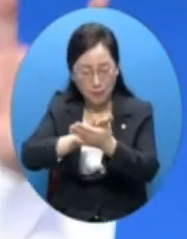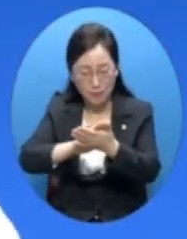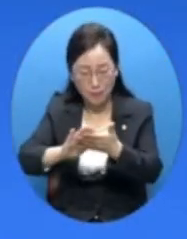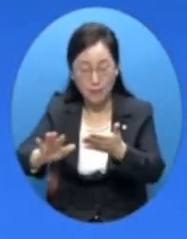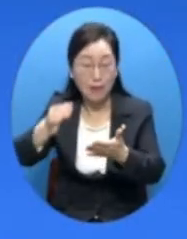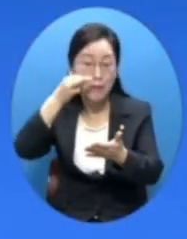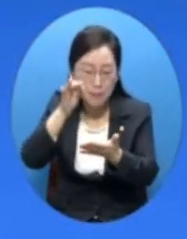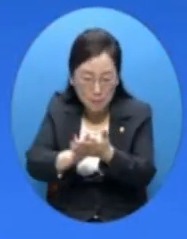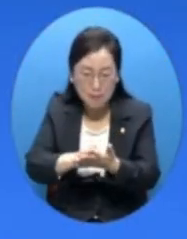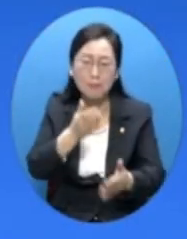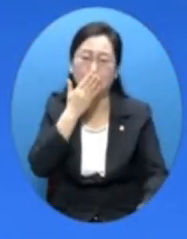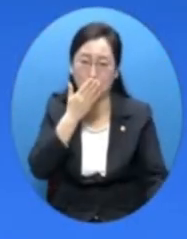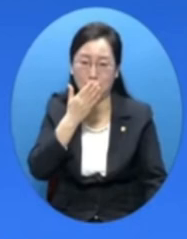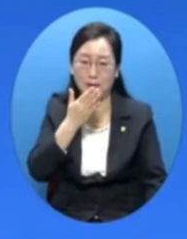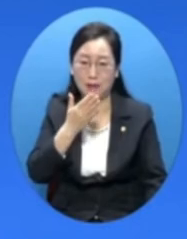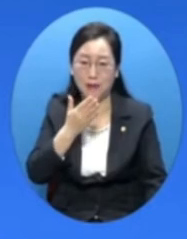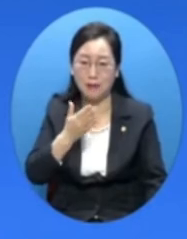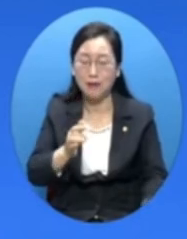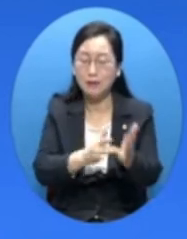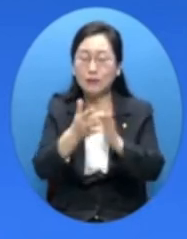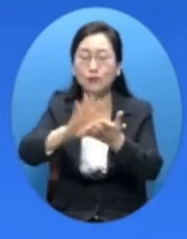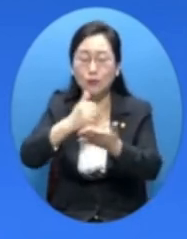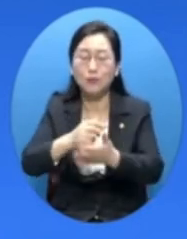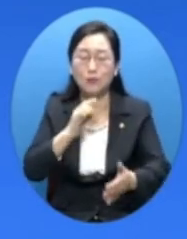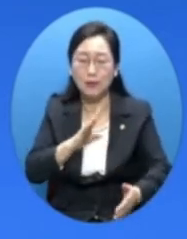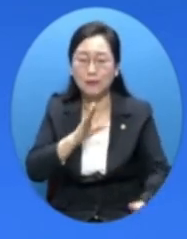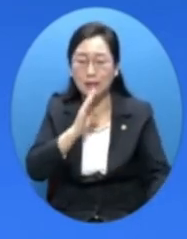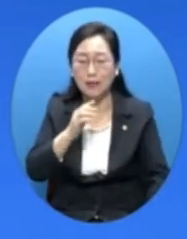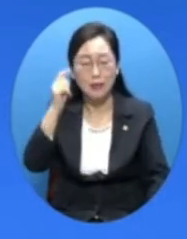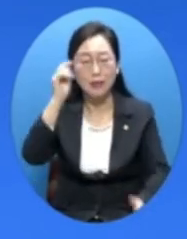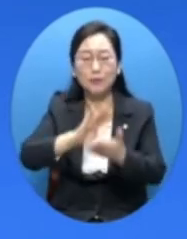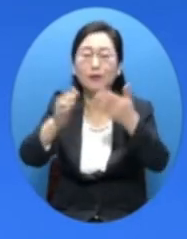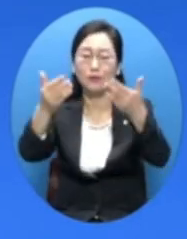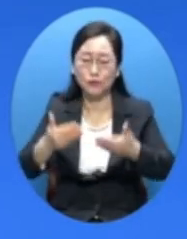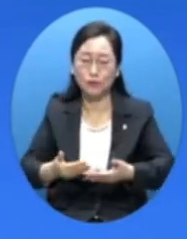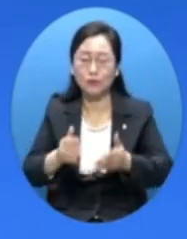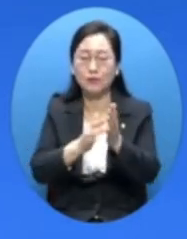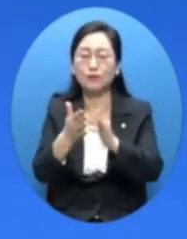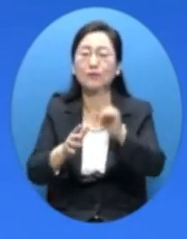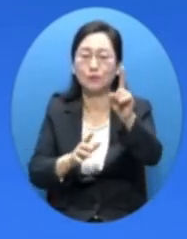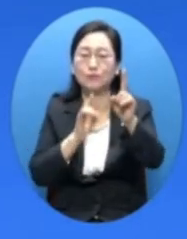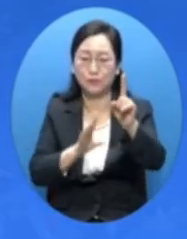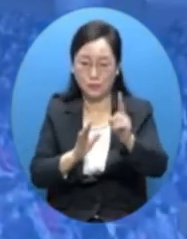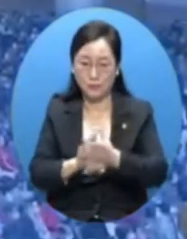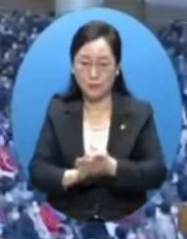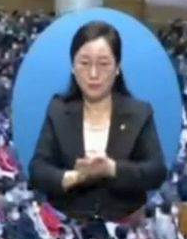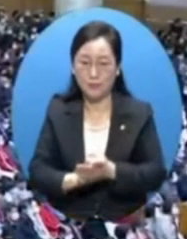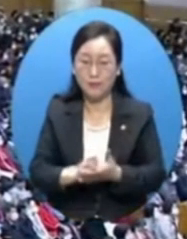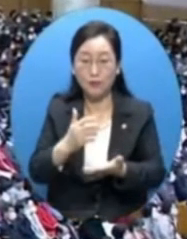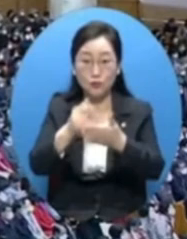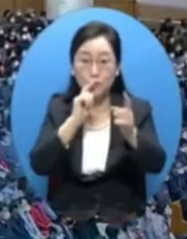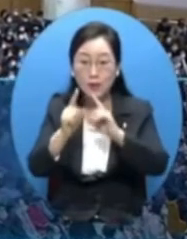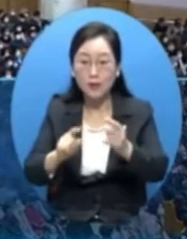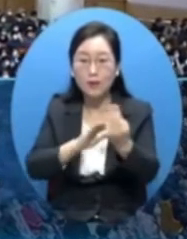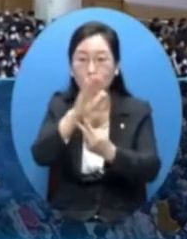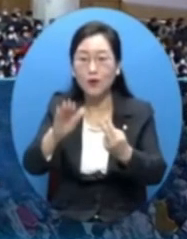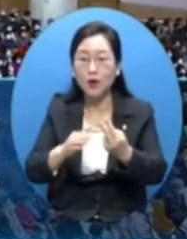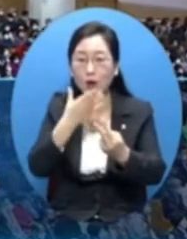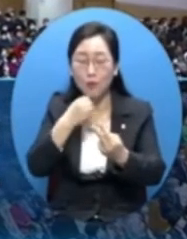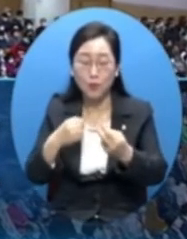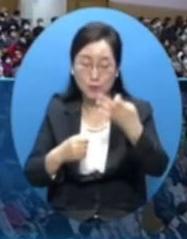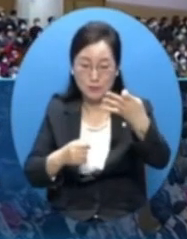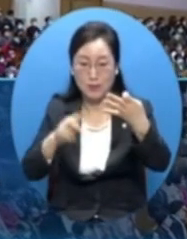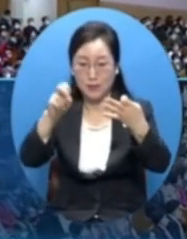예수 그리스도 안에서 우리가 참평안을 찾을 수 있고 참평안을 줄 수 있는 분은 예수님 한 분밖에 없습니다. 주님 말씀하셨습니다. 요한복음 14장